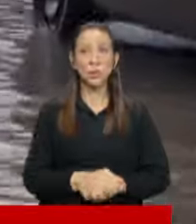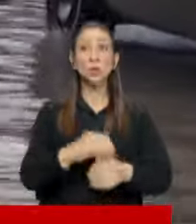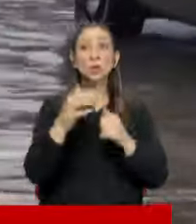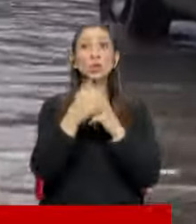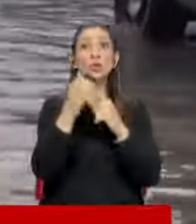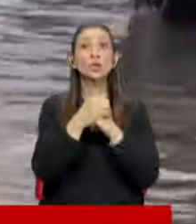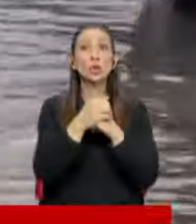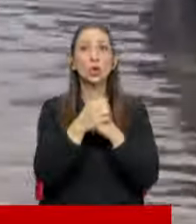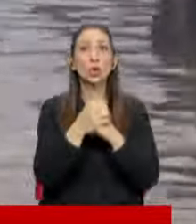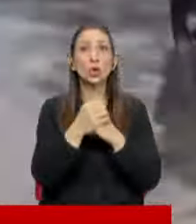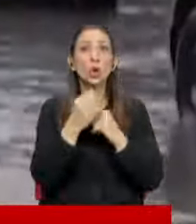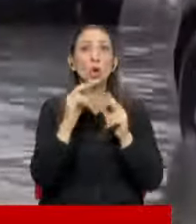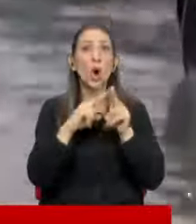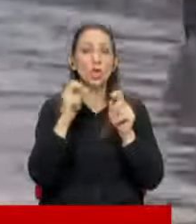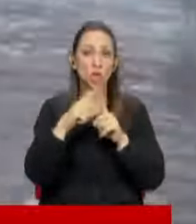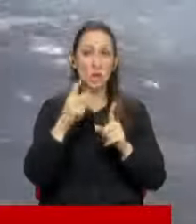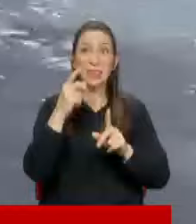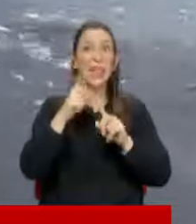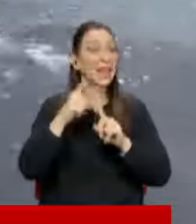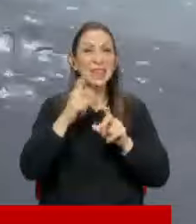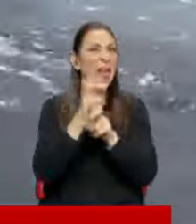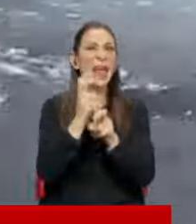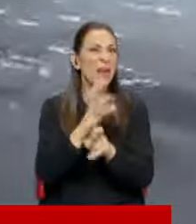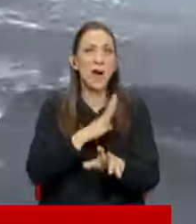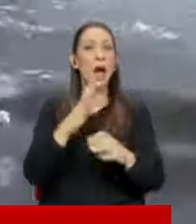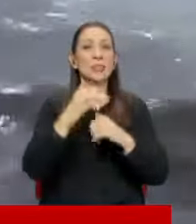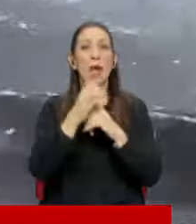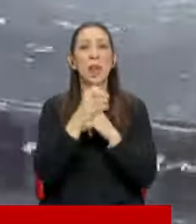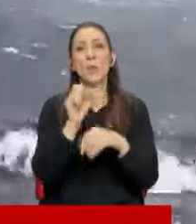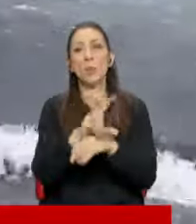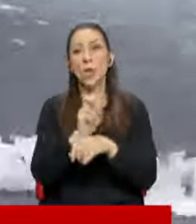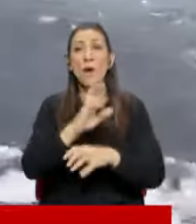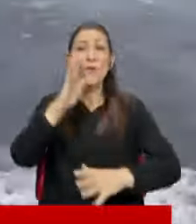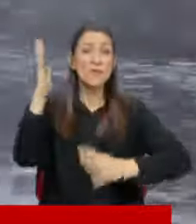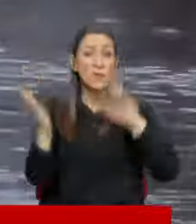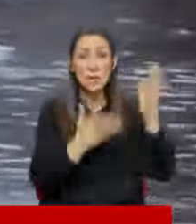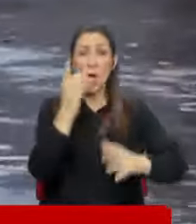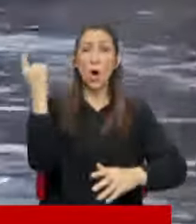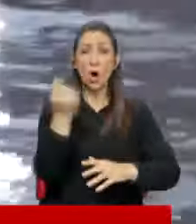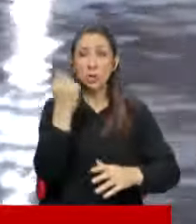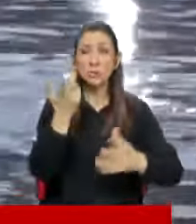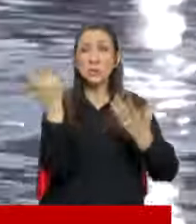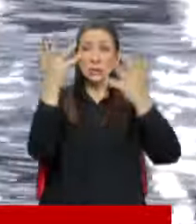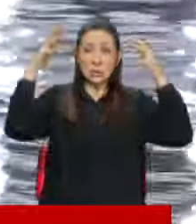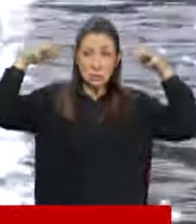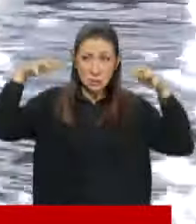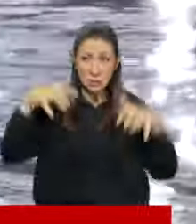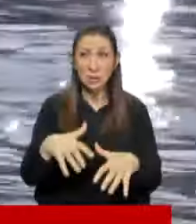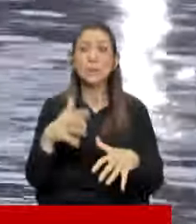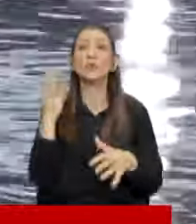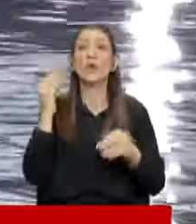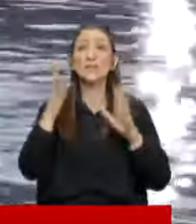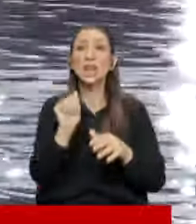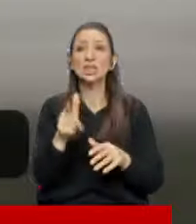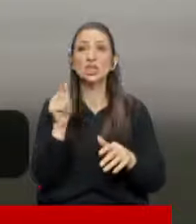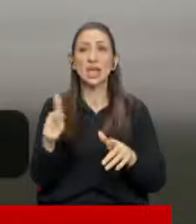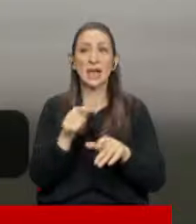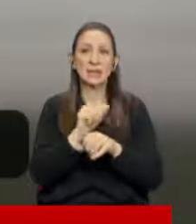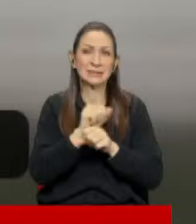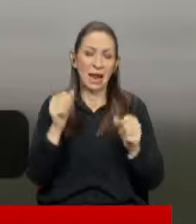Turuncu kodla tehlike uyarısı verilen iki il Antalya ve Muğla'ydı. Fırtına, hortum, şiddetli yağışlardan iki şehirde birçok ilçe